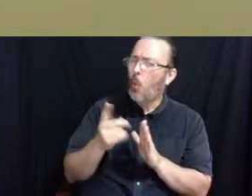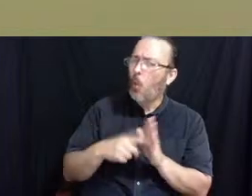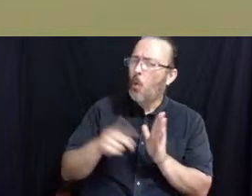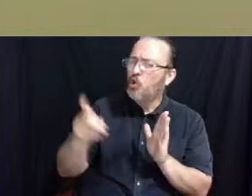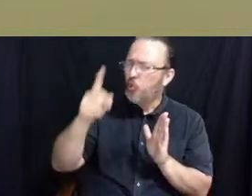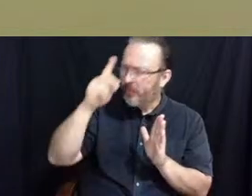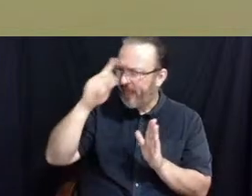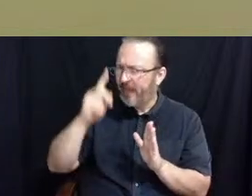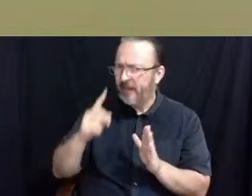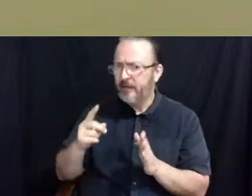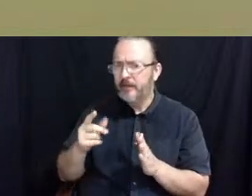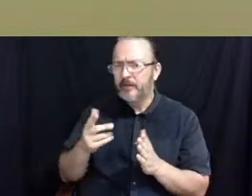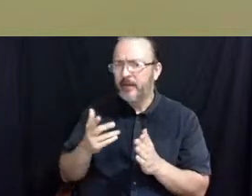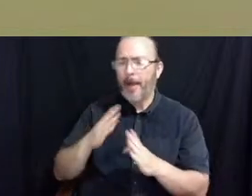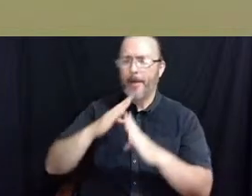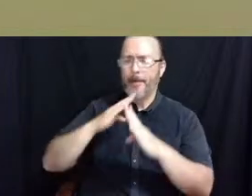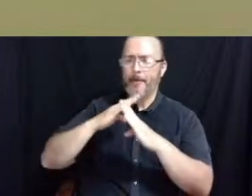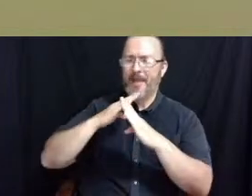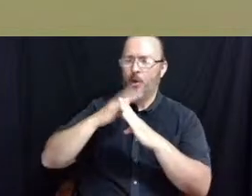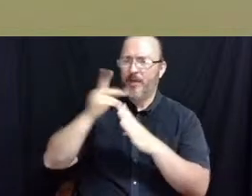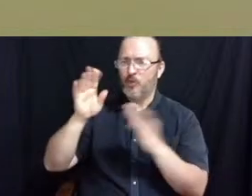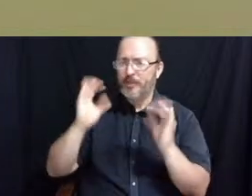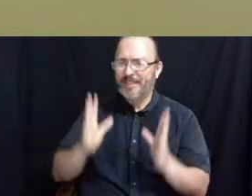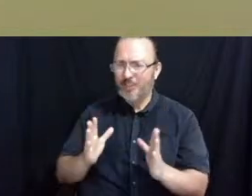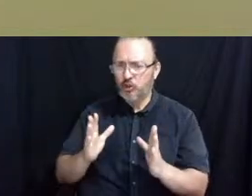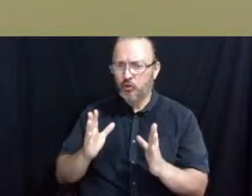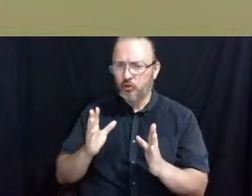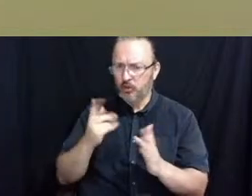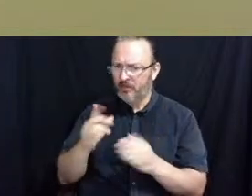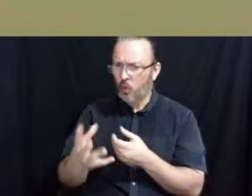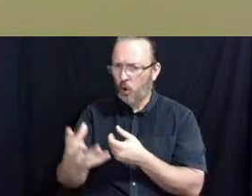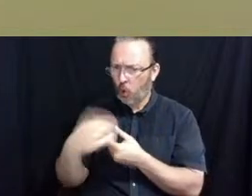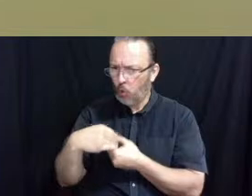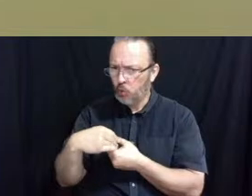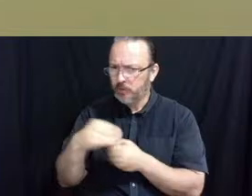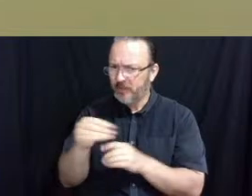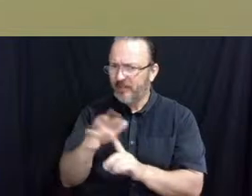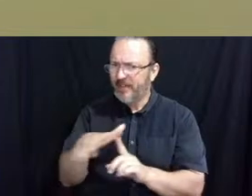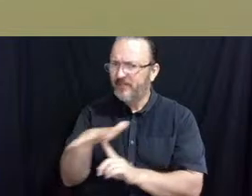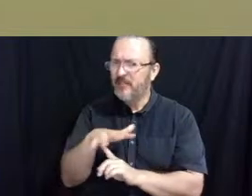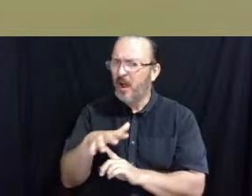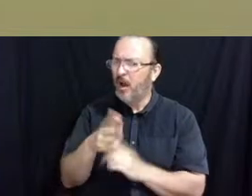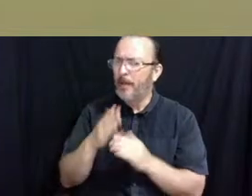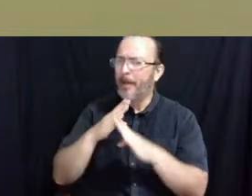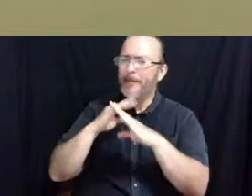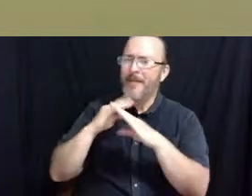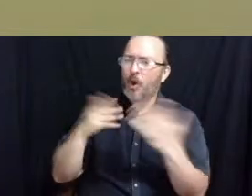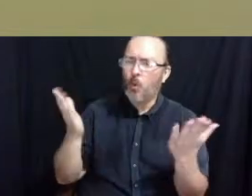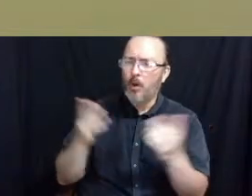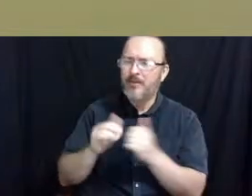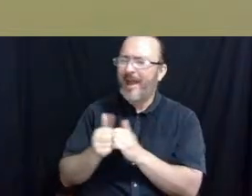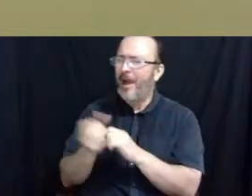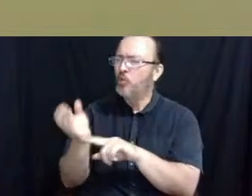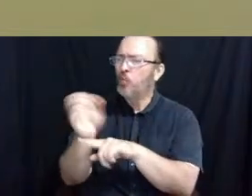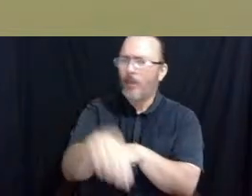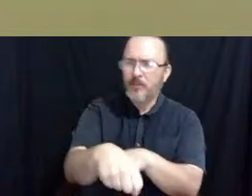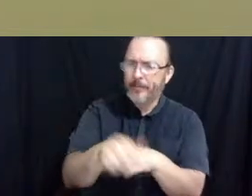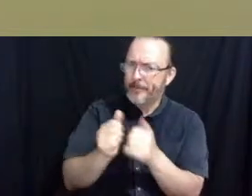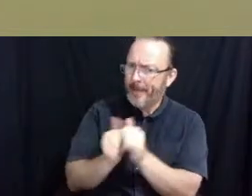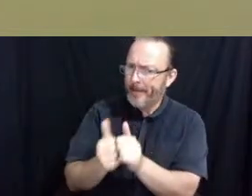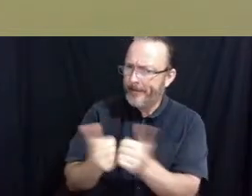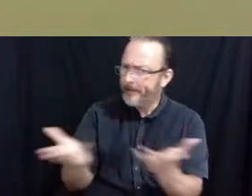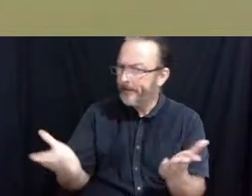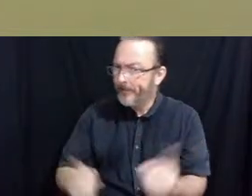Bakouma Filberbase, quels sont les principaux obstacles à surmonter pour que les enseignants de votre pays puissent créer des environnements d'apprentissage inclusifs? Et comment